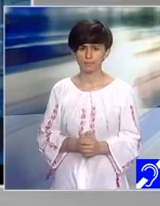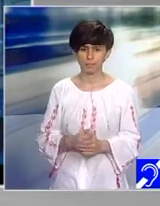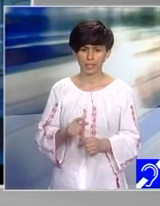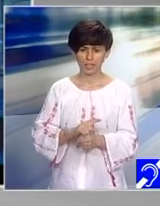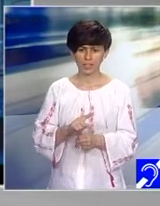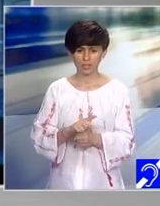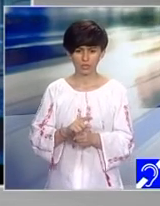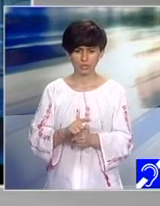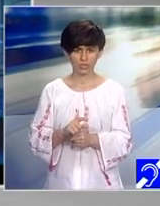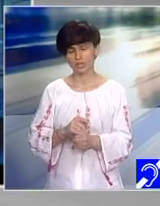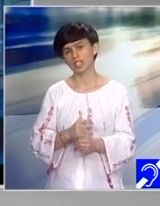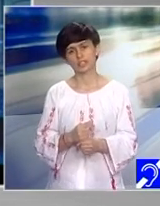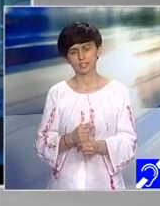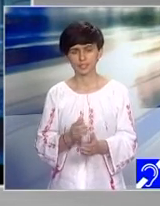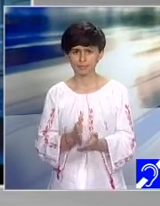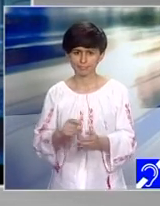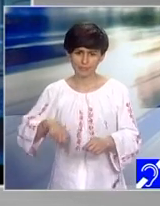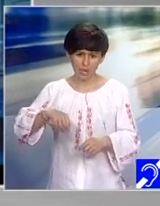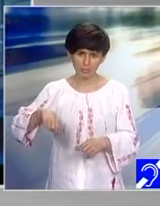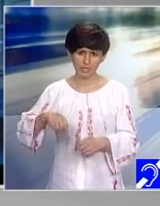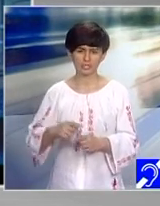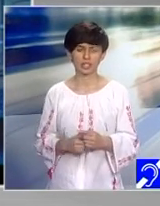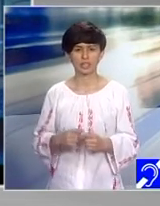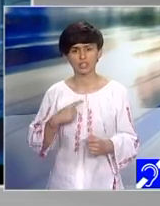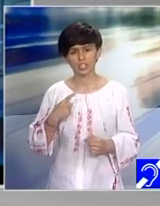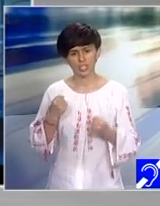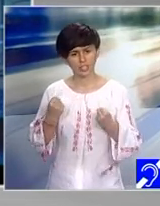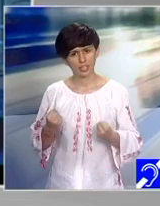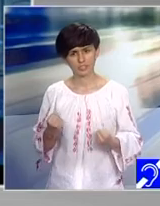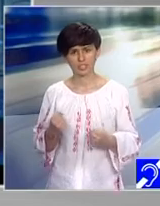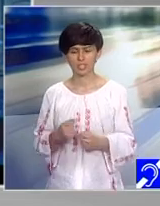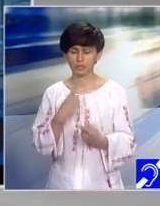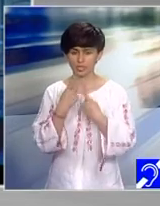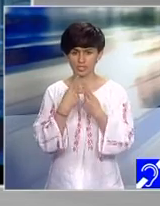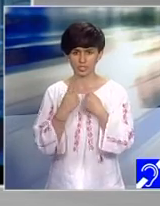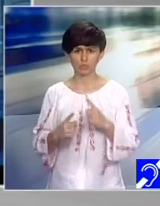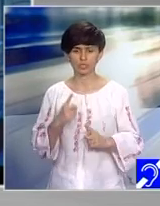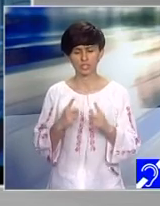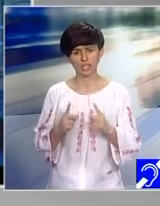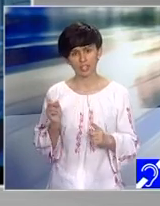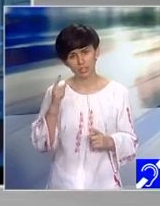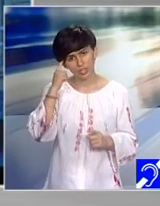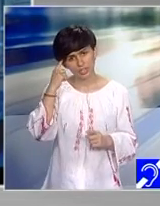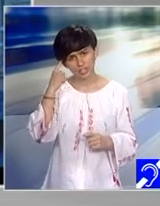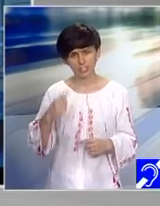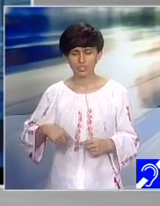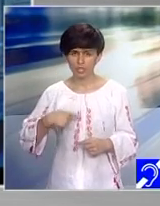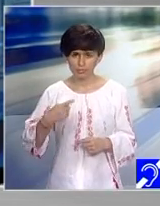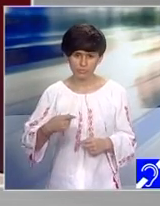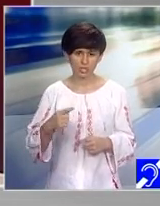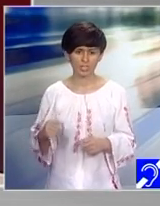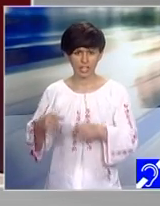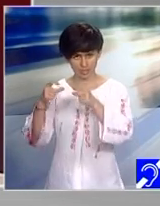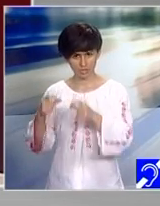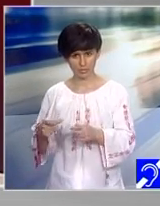un fragment în mod durabil dacă nu te uiți la context, la celelalte aspecte care apar. Și ați consultat